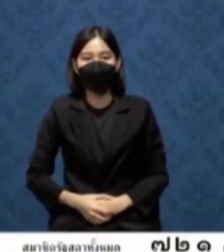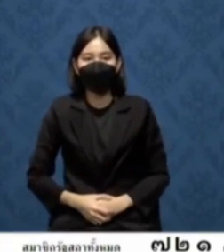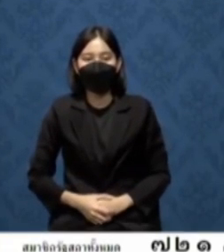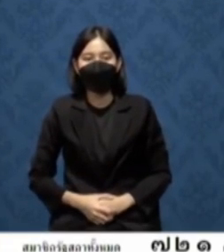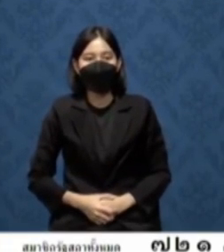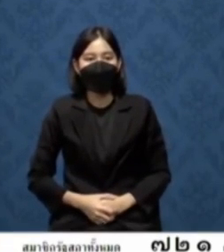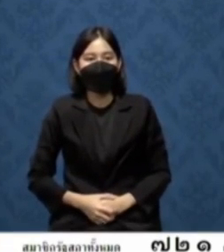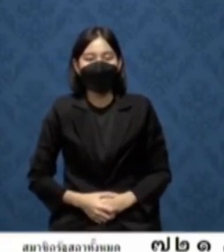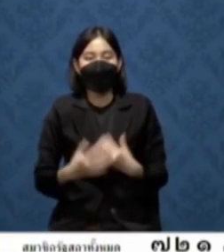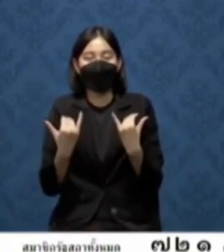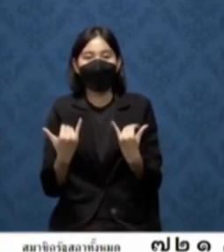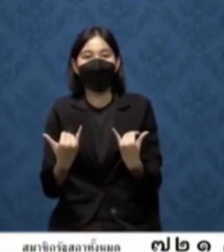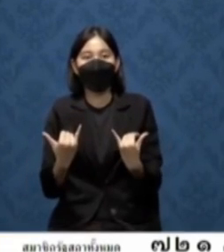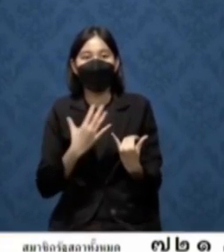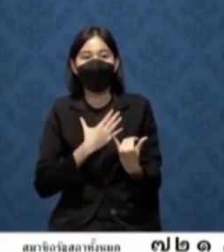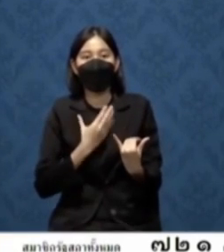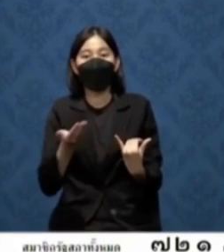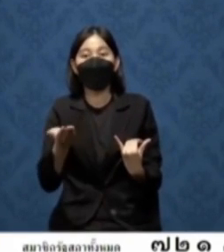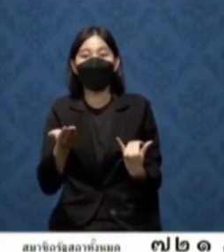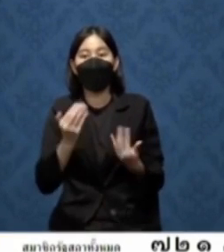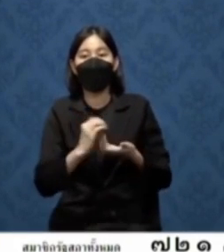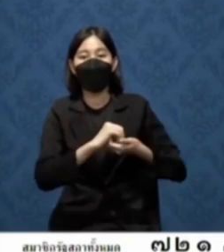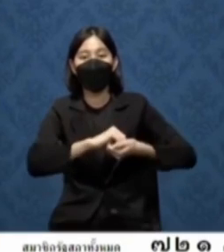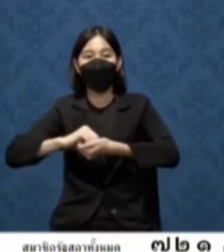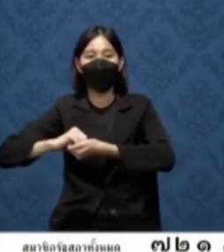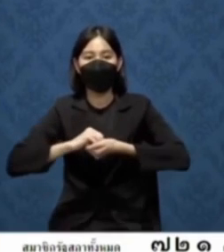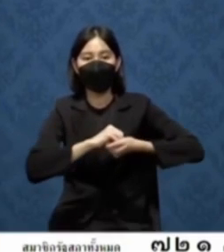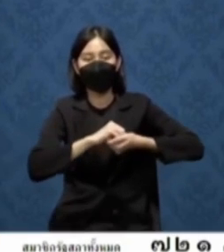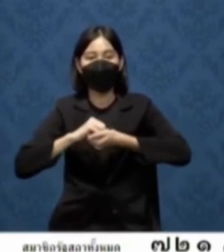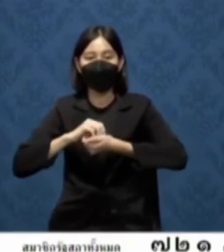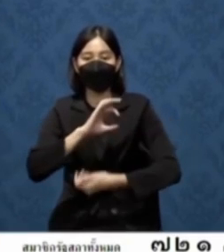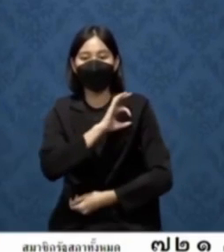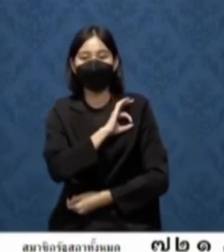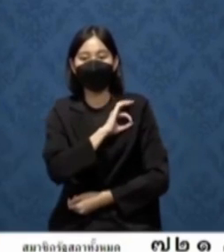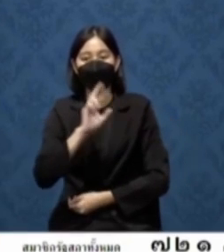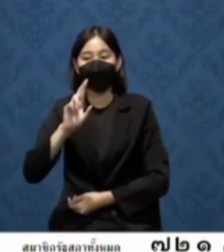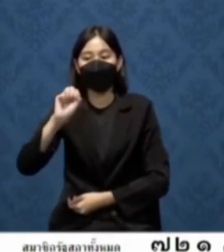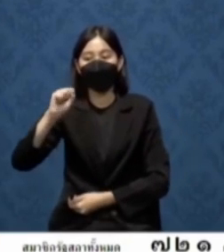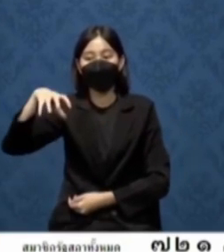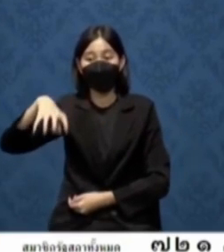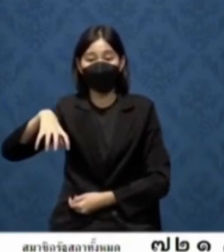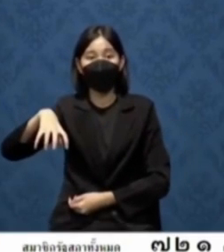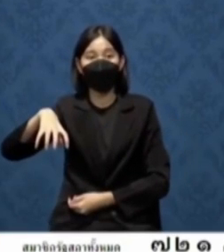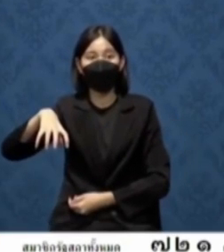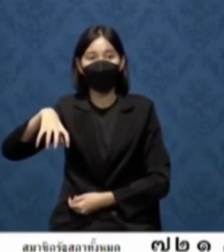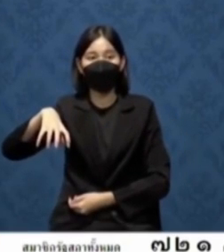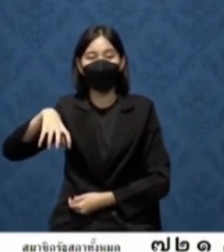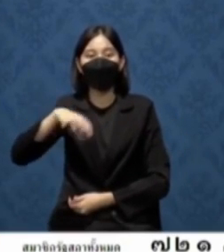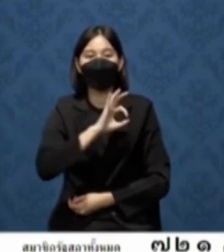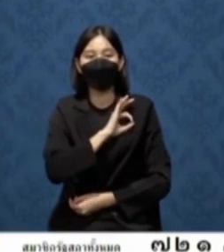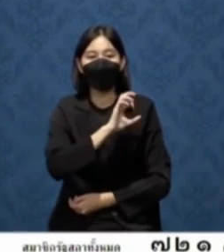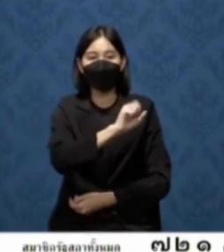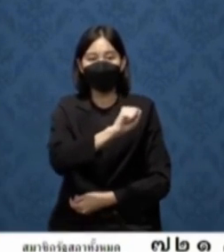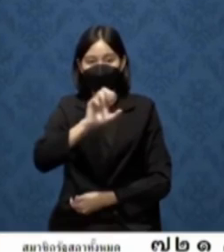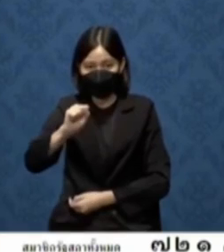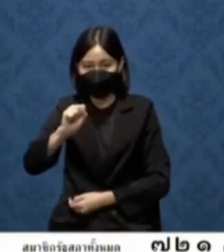วันนี้ผมขอความร่วมมือจากสมาชิกรัฐสภาไม่ว่าจะเป็นสมาชิกสภาผู้แทนราษฎ